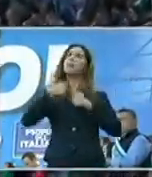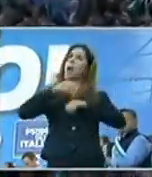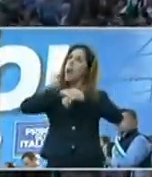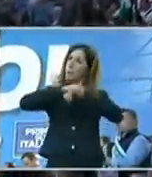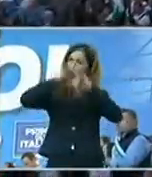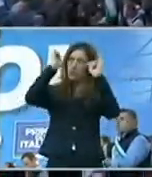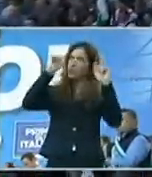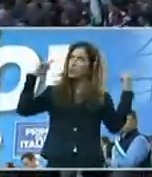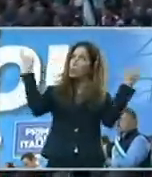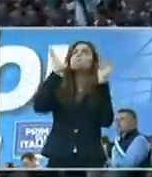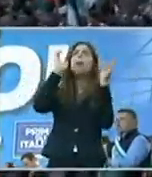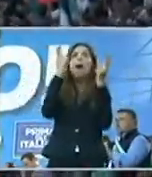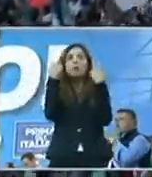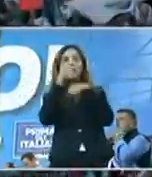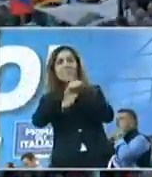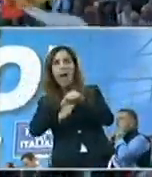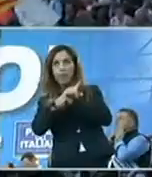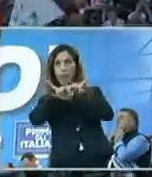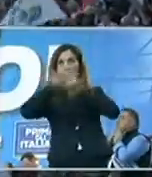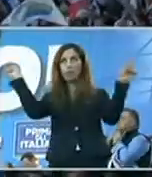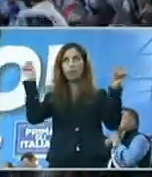di nessuno.